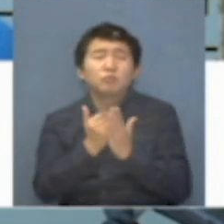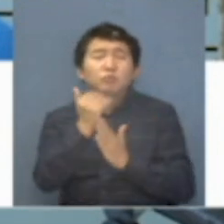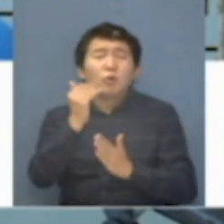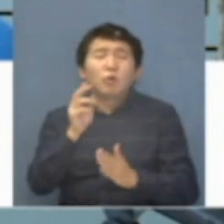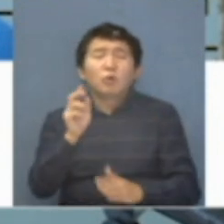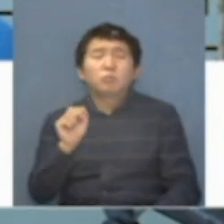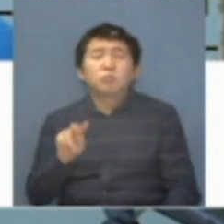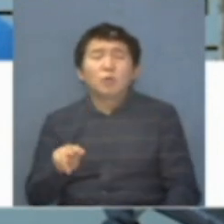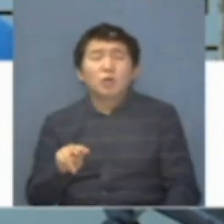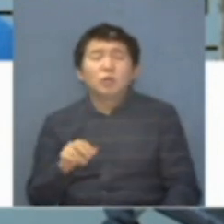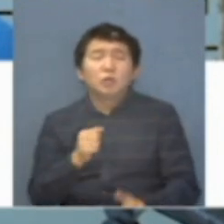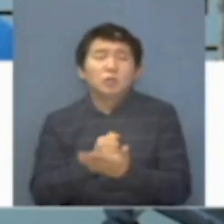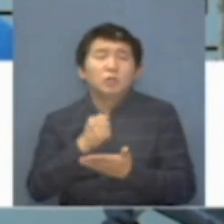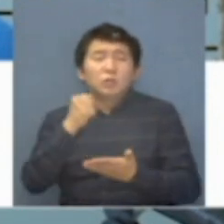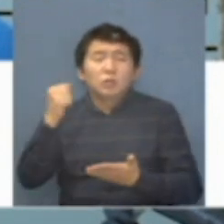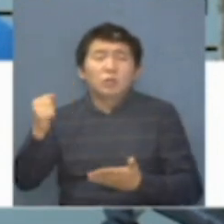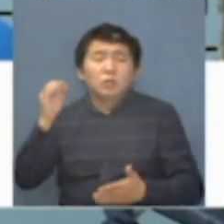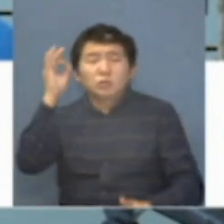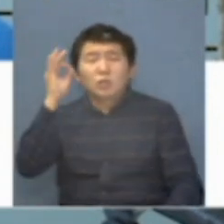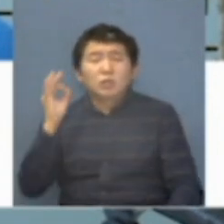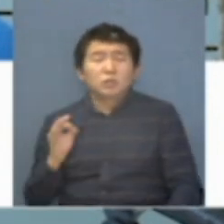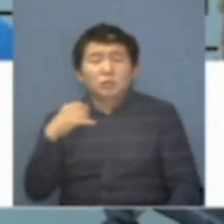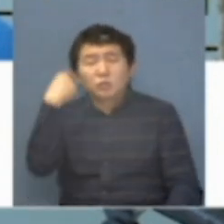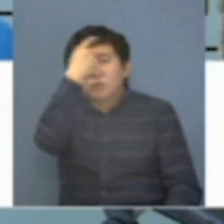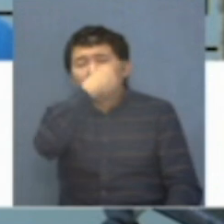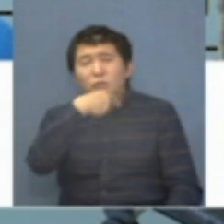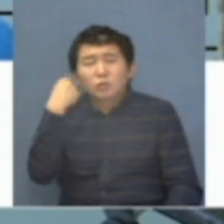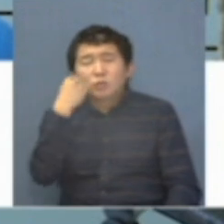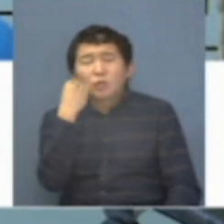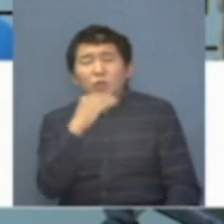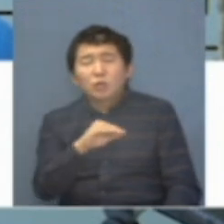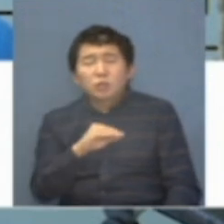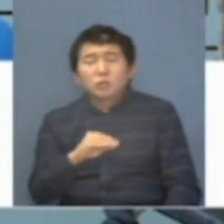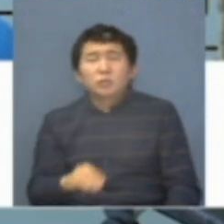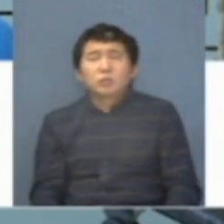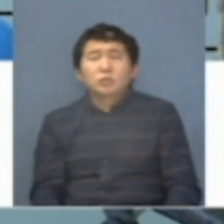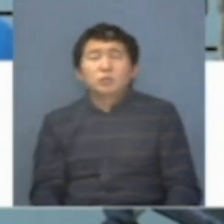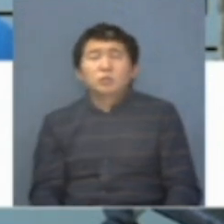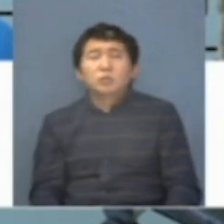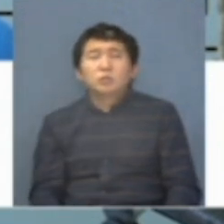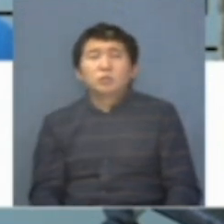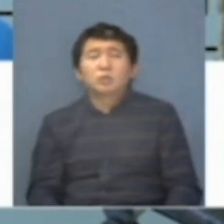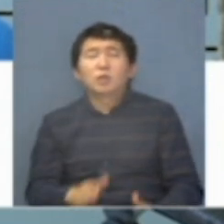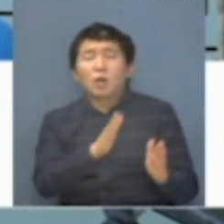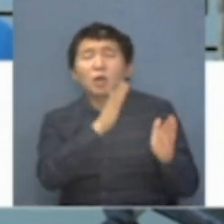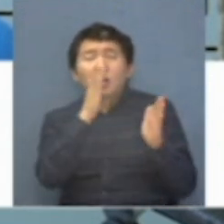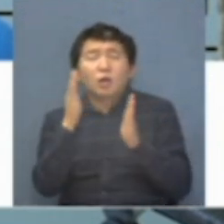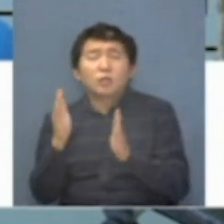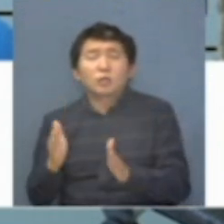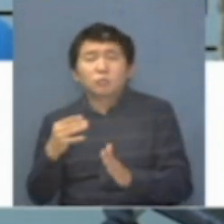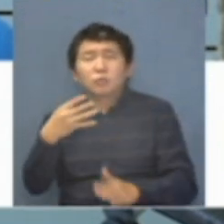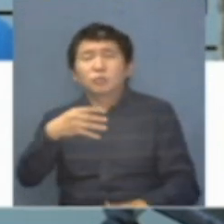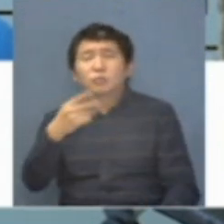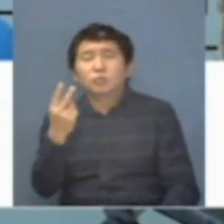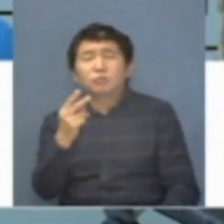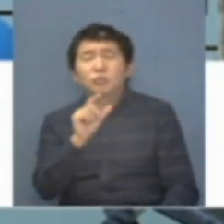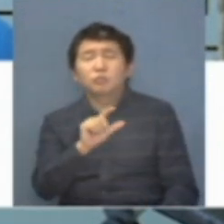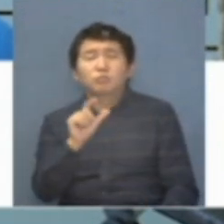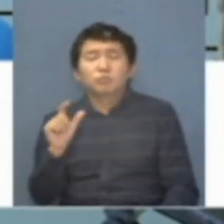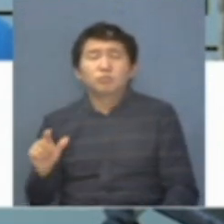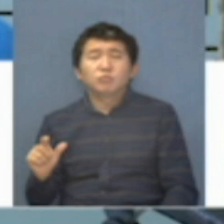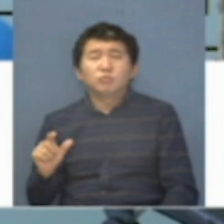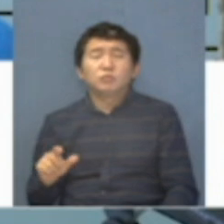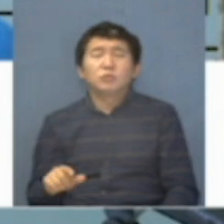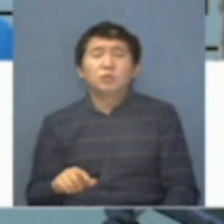баллы, направлены на оценку личных качеств. В результате этапа оценки личных качеств 42 кандидата были